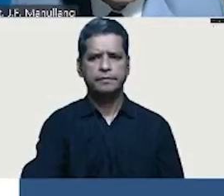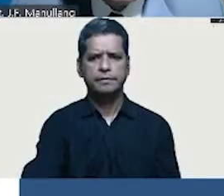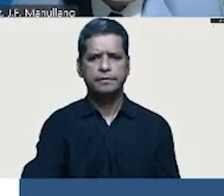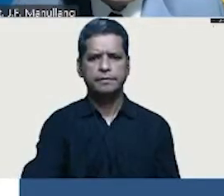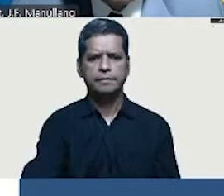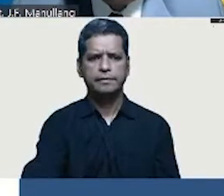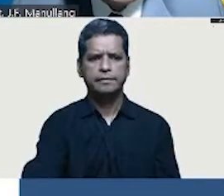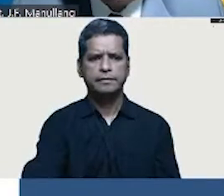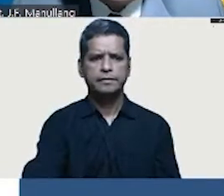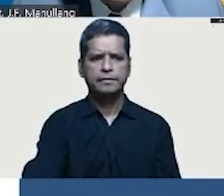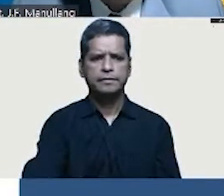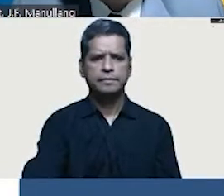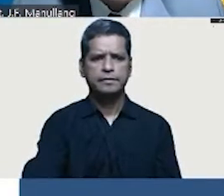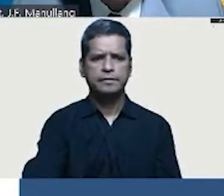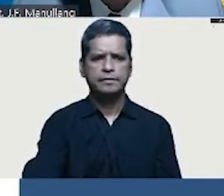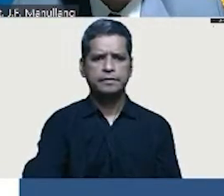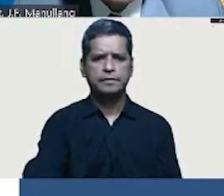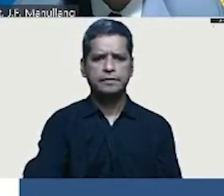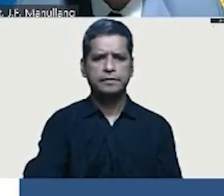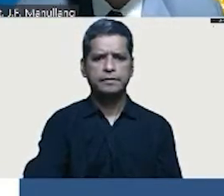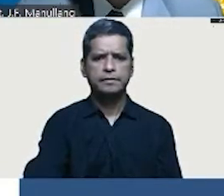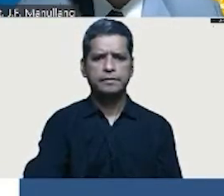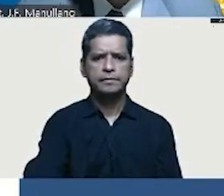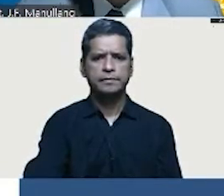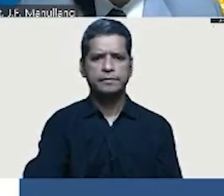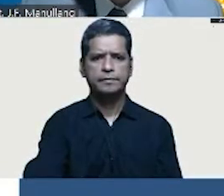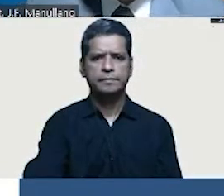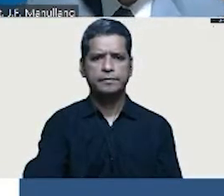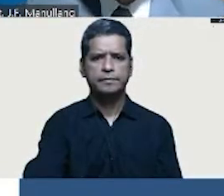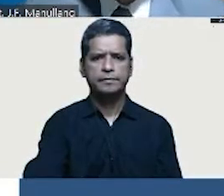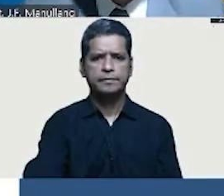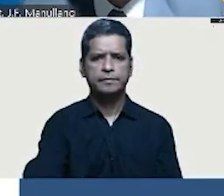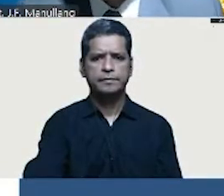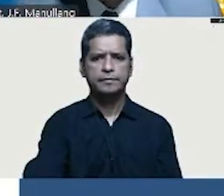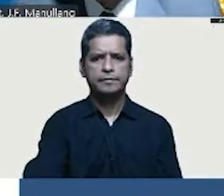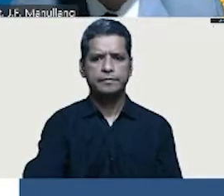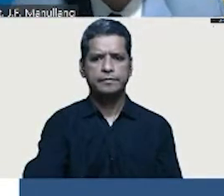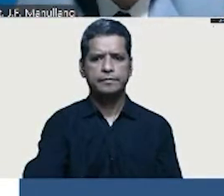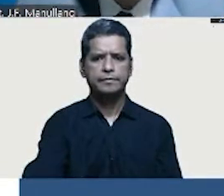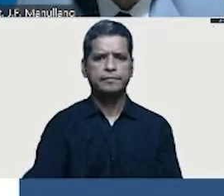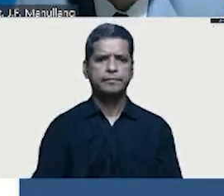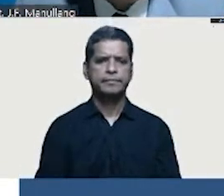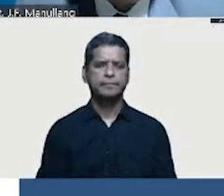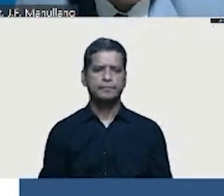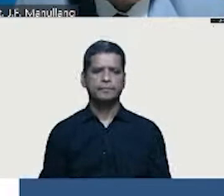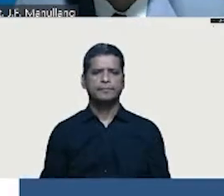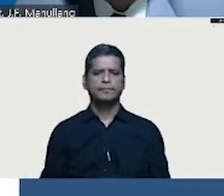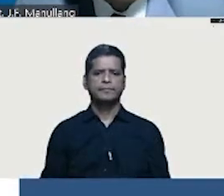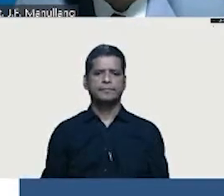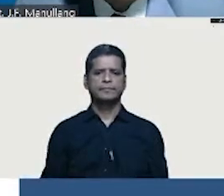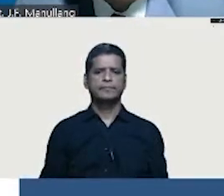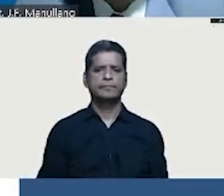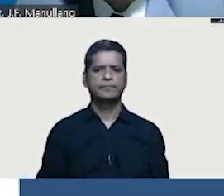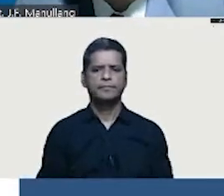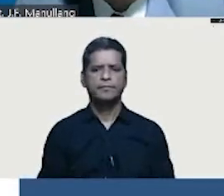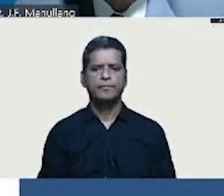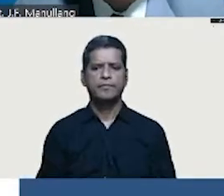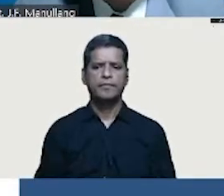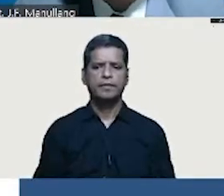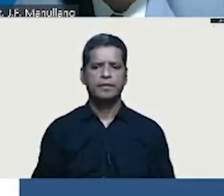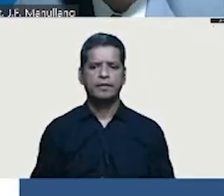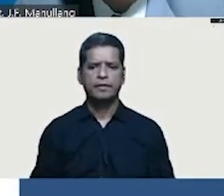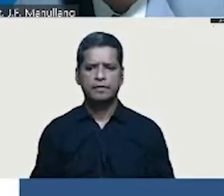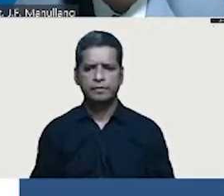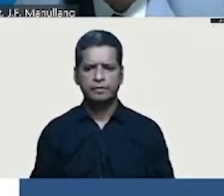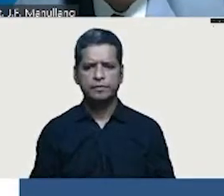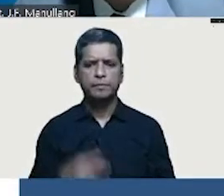berasal dari Wahyu pasal 14 11 kita baca disini maka asap api yang menyiksa